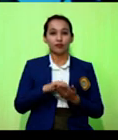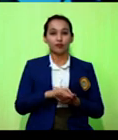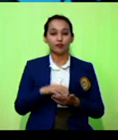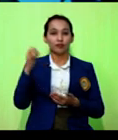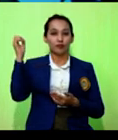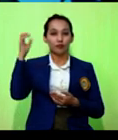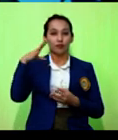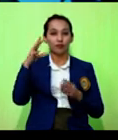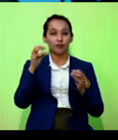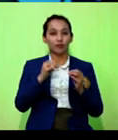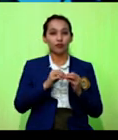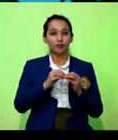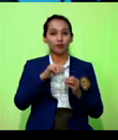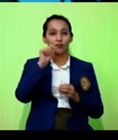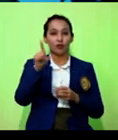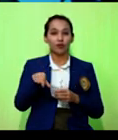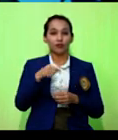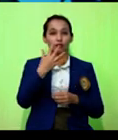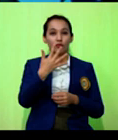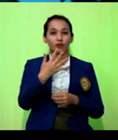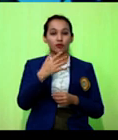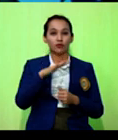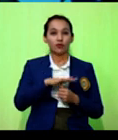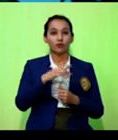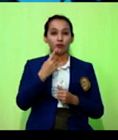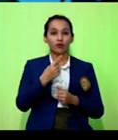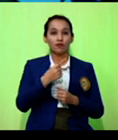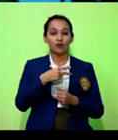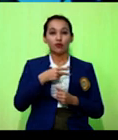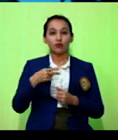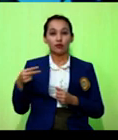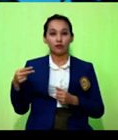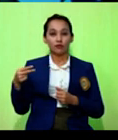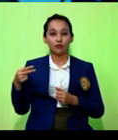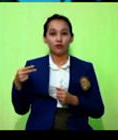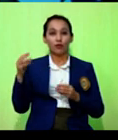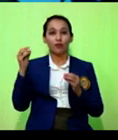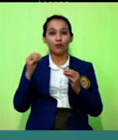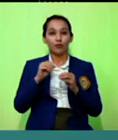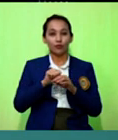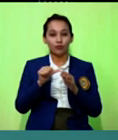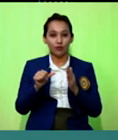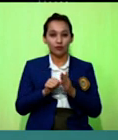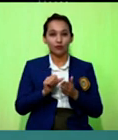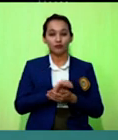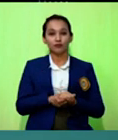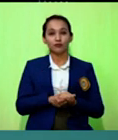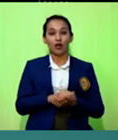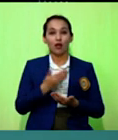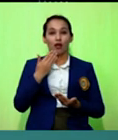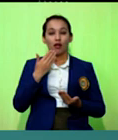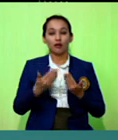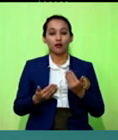10, oy mo'ma 5, soyabon 1, natija 16. Agar